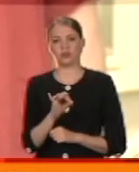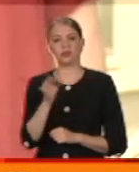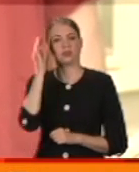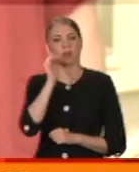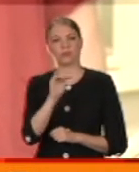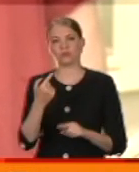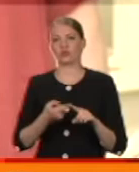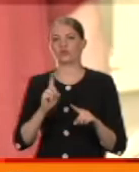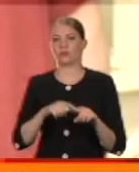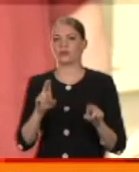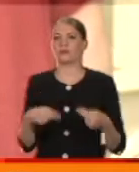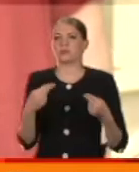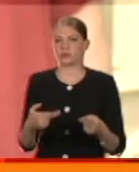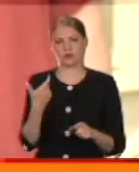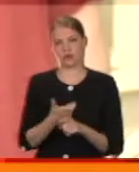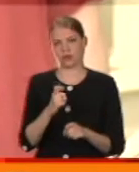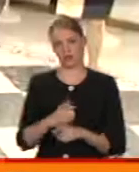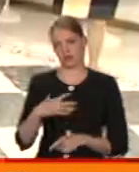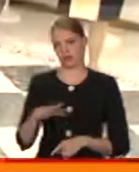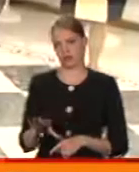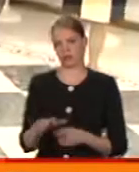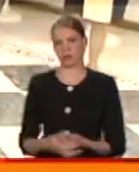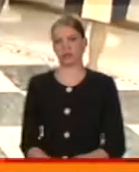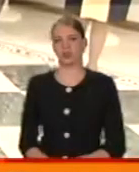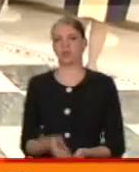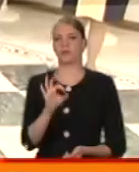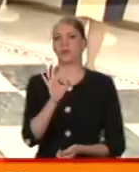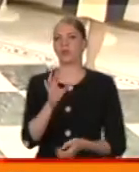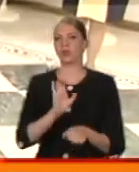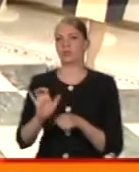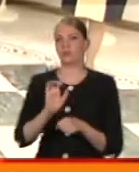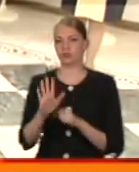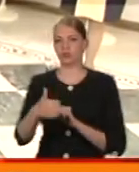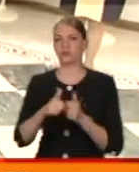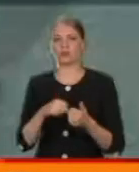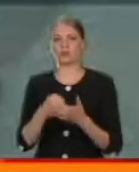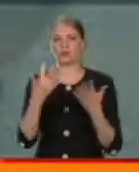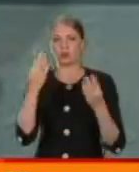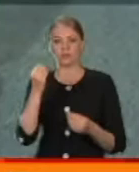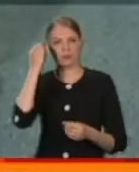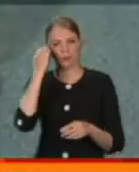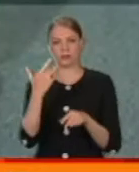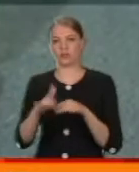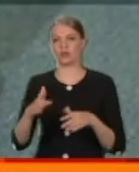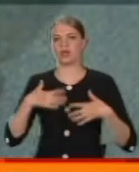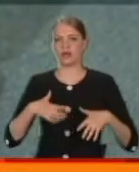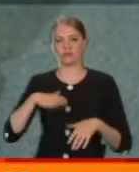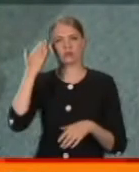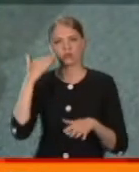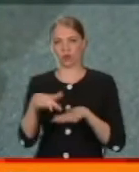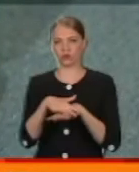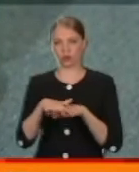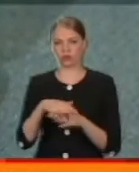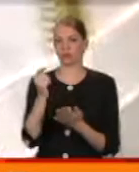напоминание, чтобы этого преступления больше не совершилось. Монети выпустили в обіг до Дня памяти жертв геноциду кримсько-татарского